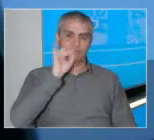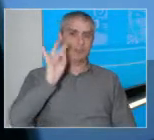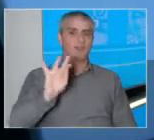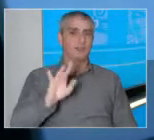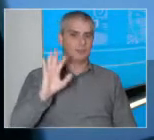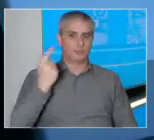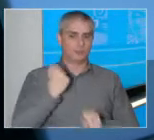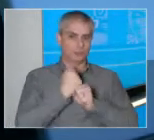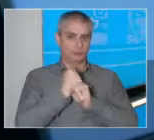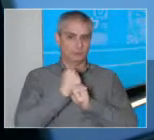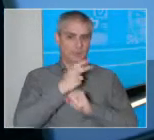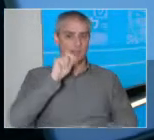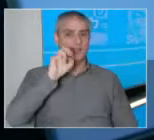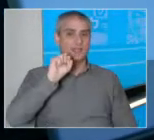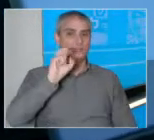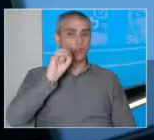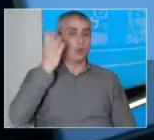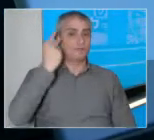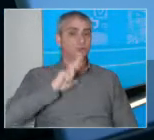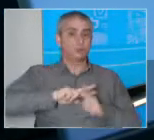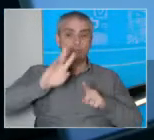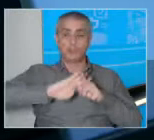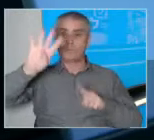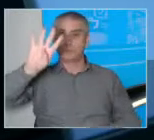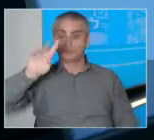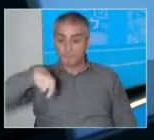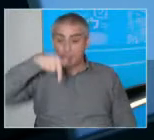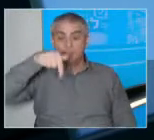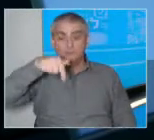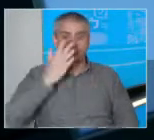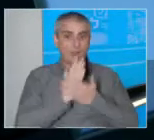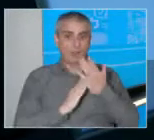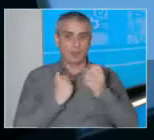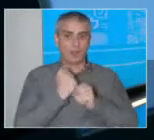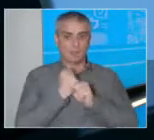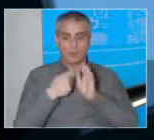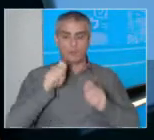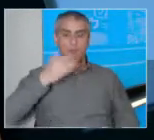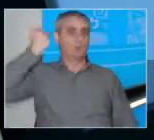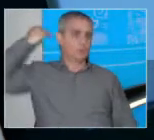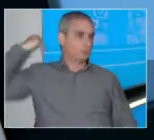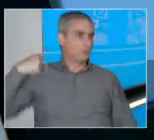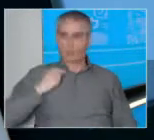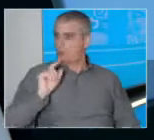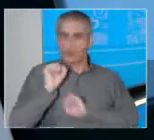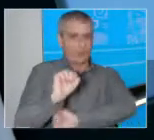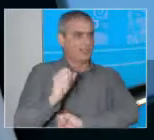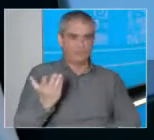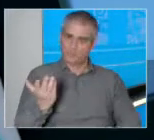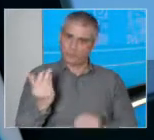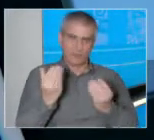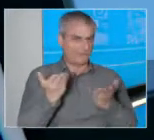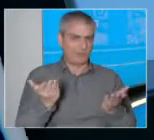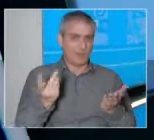מה שעושה NSO עוד לפני 3-4 חודשים. בכנסת הזו היו כאלה שיצאו בכנסות קודמות. מעולם לא גיבינו את